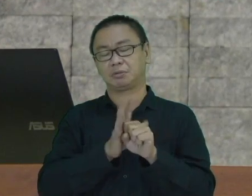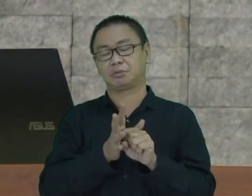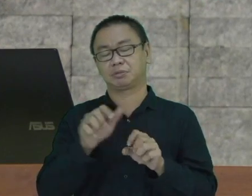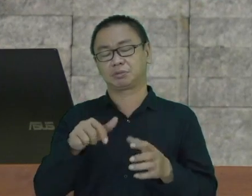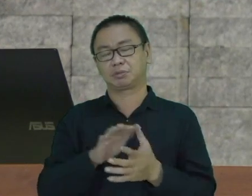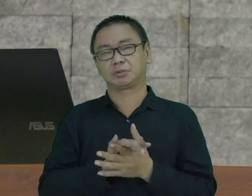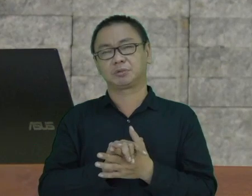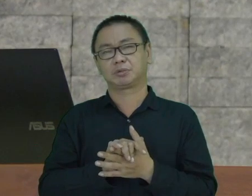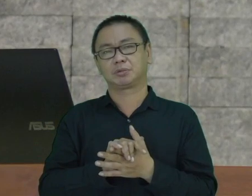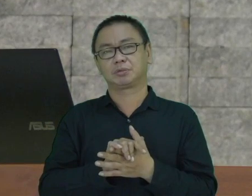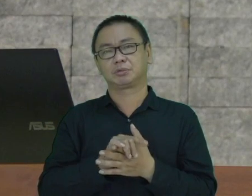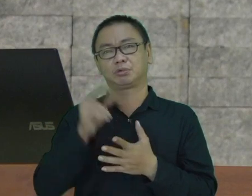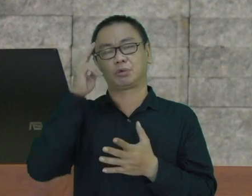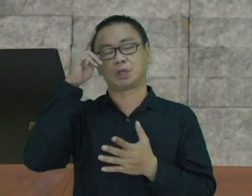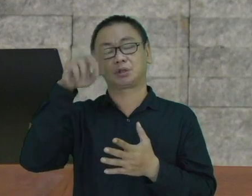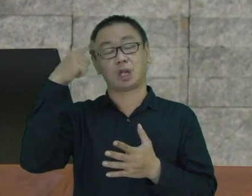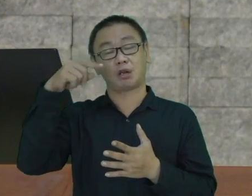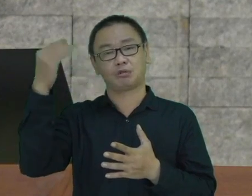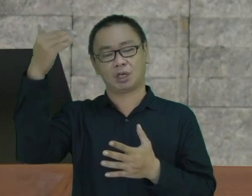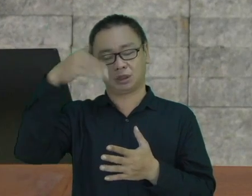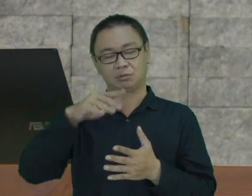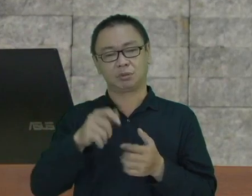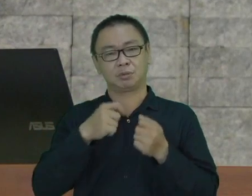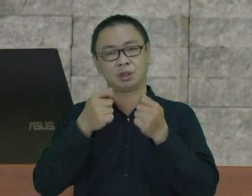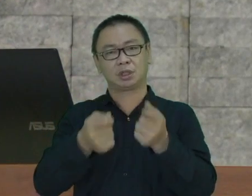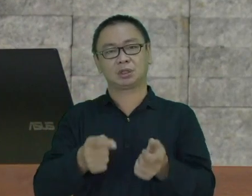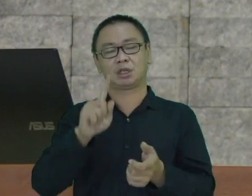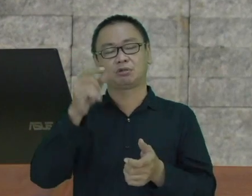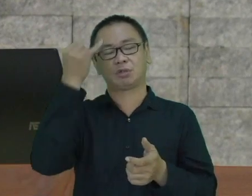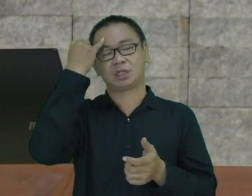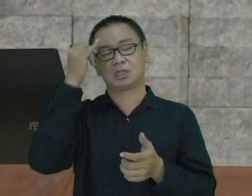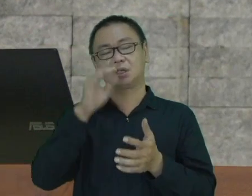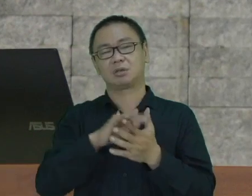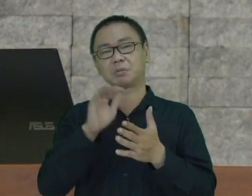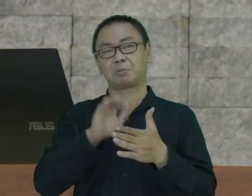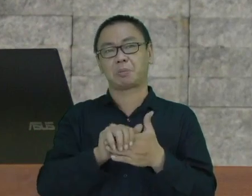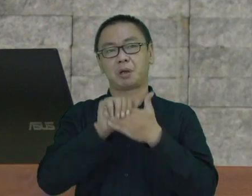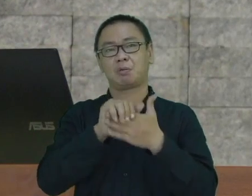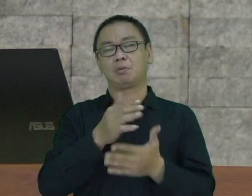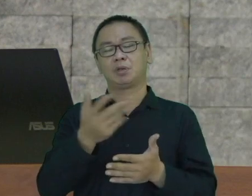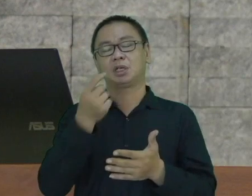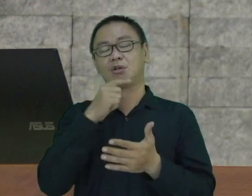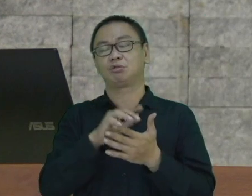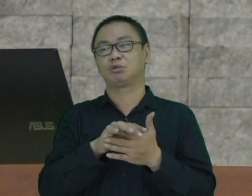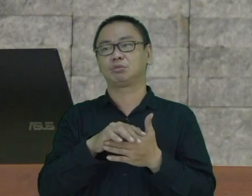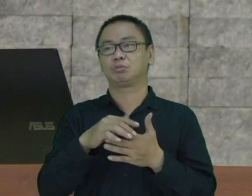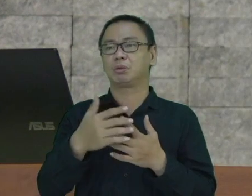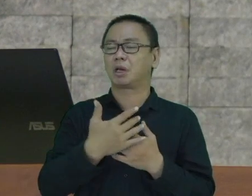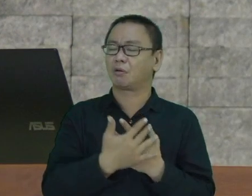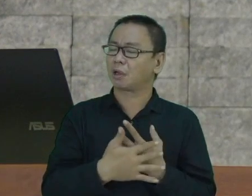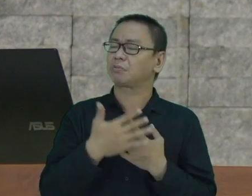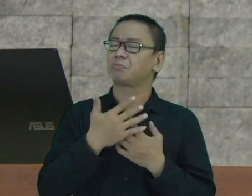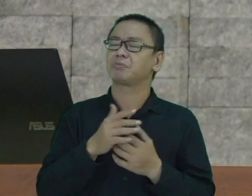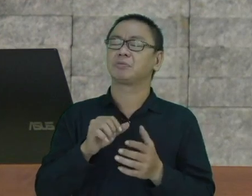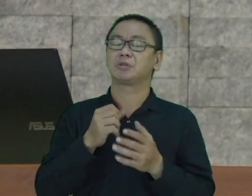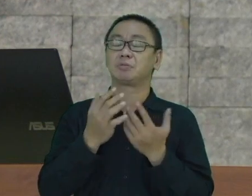hadir dan memberikan satu ide-ide yang akan membawa mereka untuk merawat jemaat ini di dalam